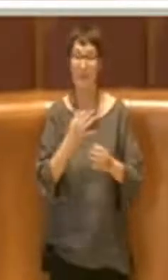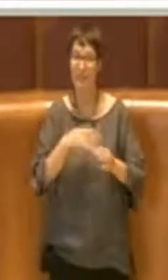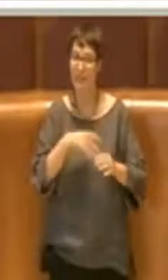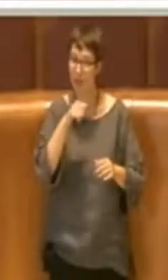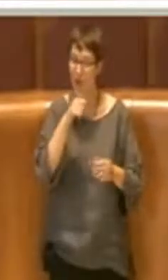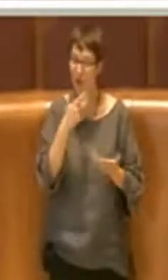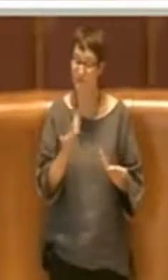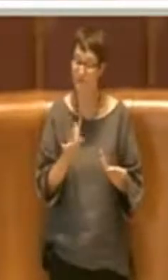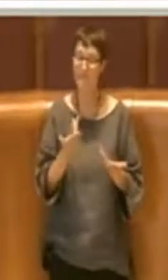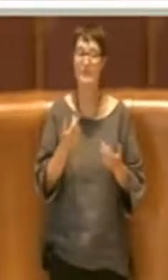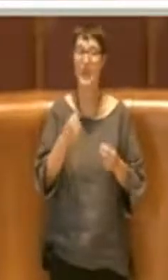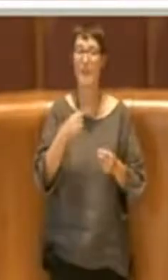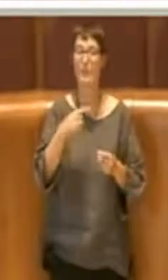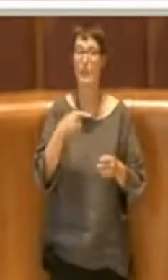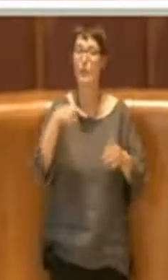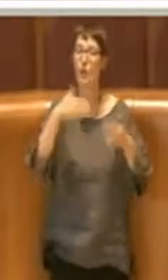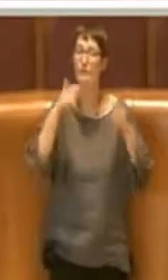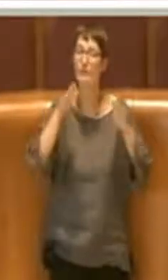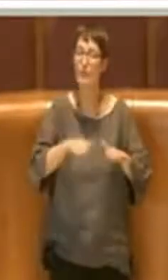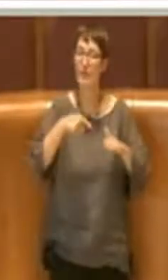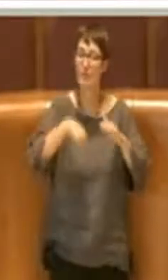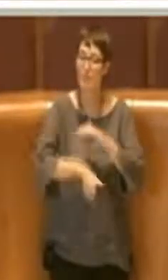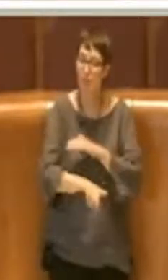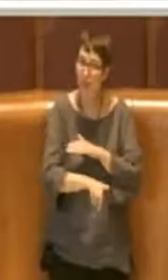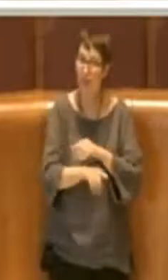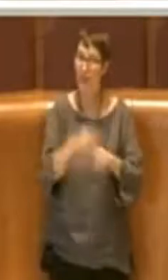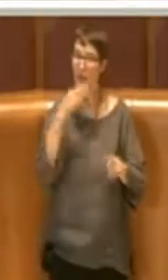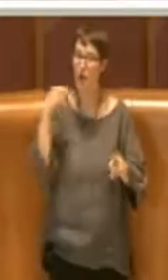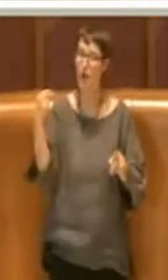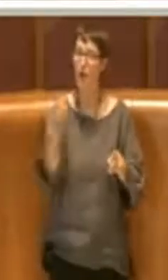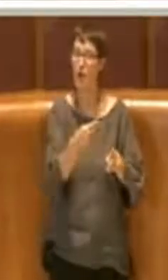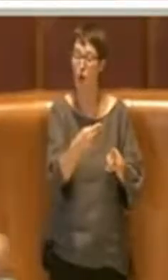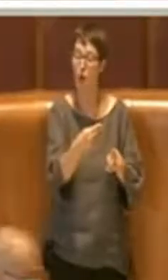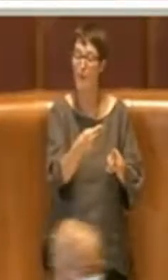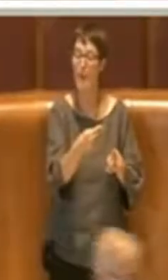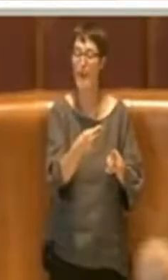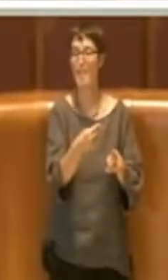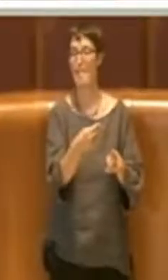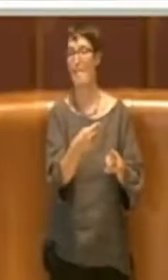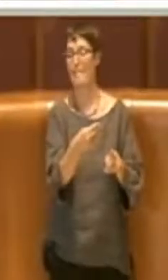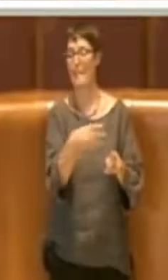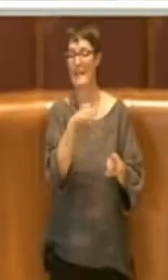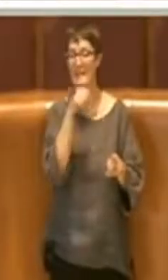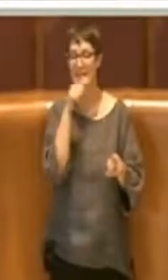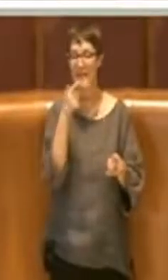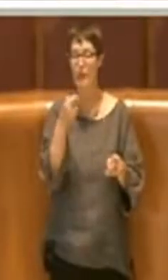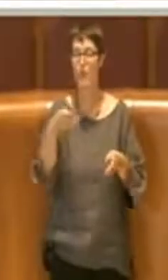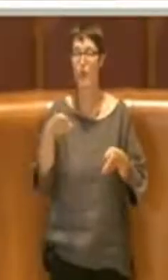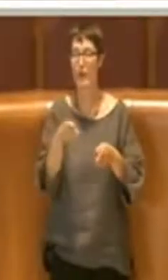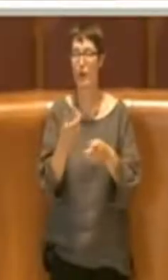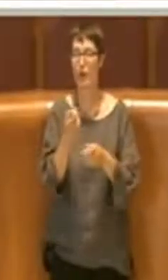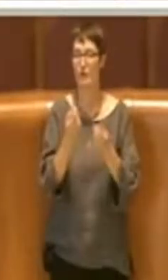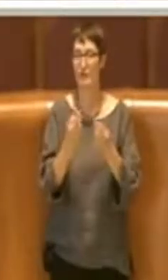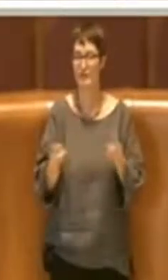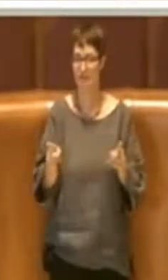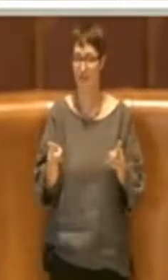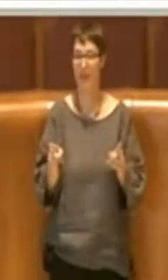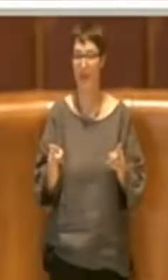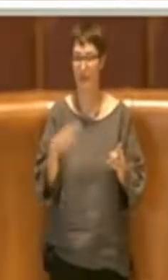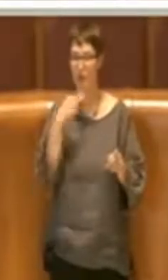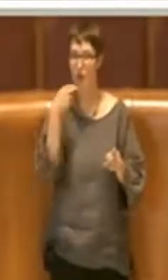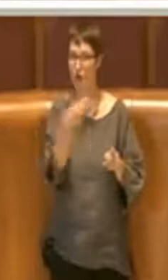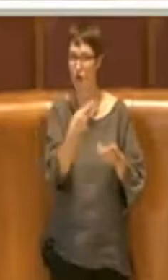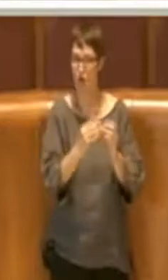della metropolitana che segue canoni e criteri completamente diversi. Da sempre, chiaramente,